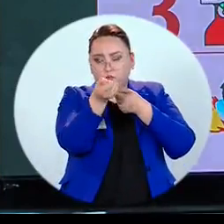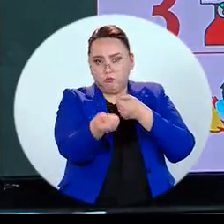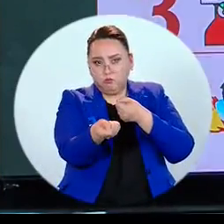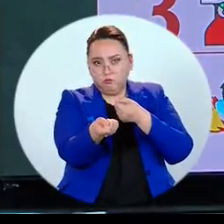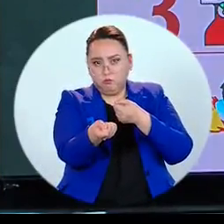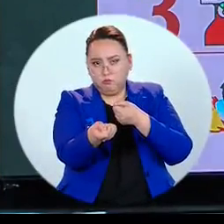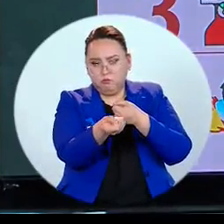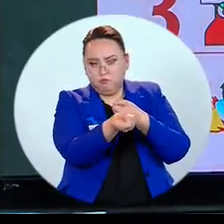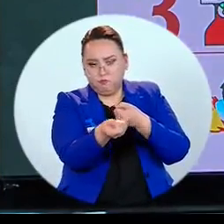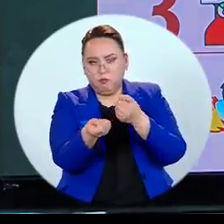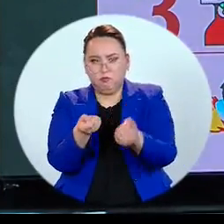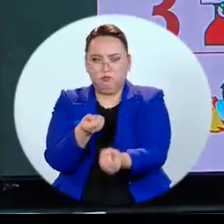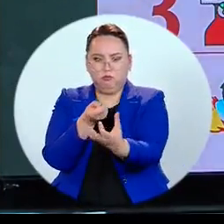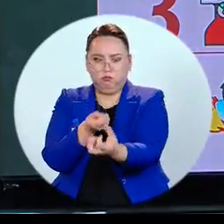འགི